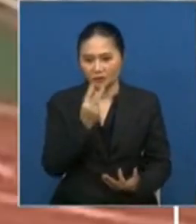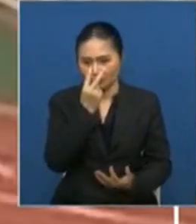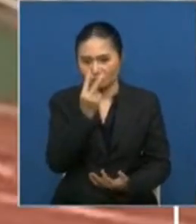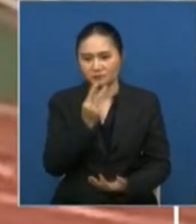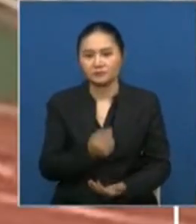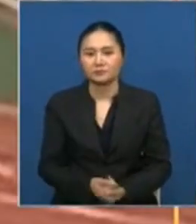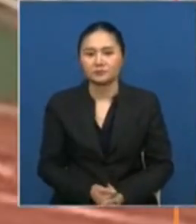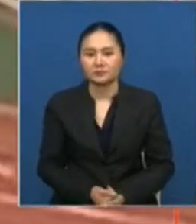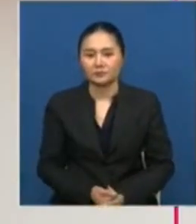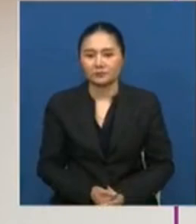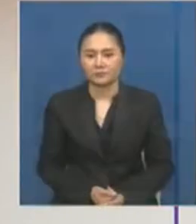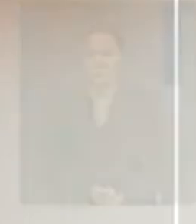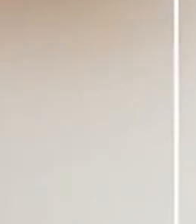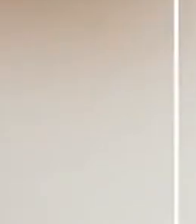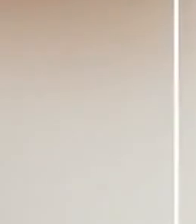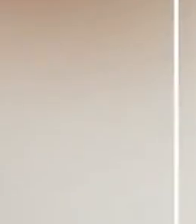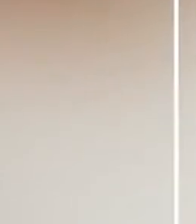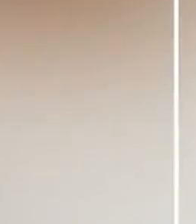าครับ